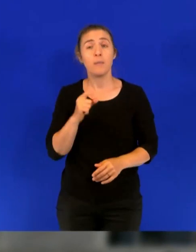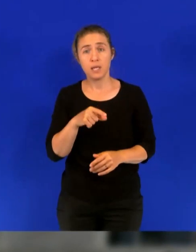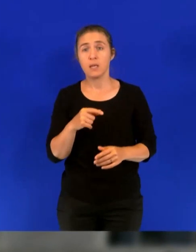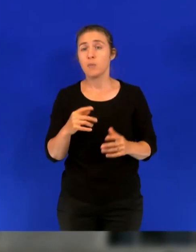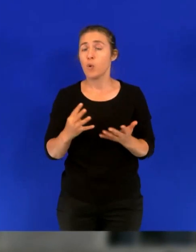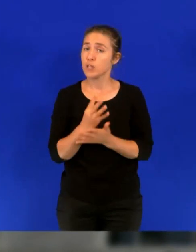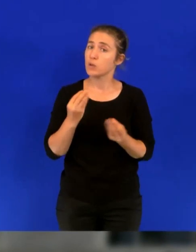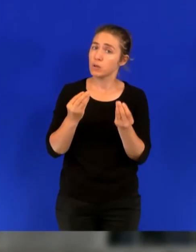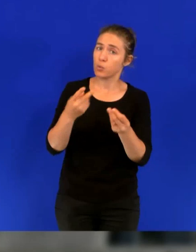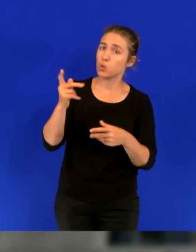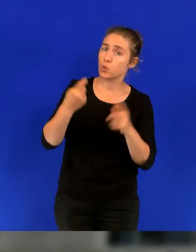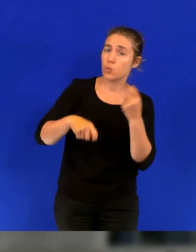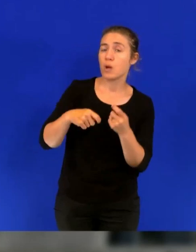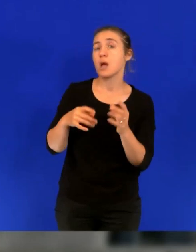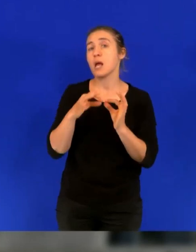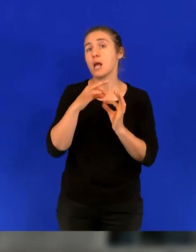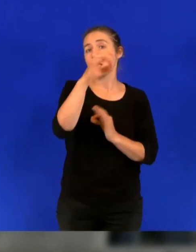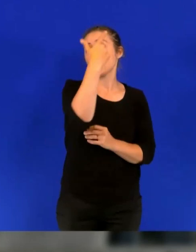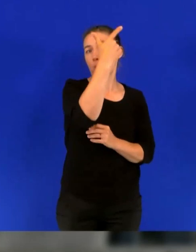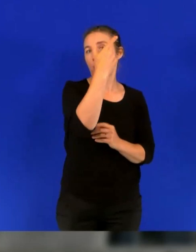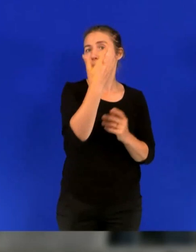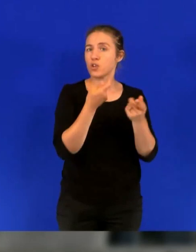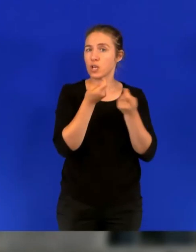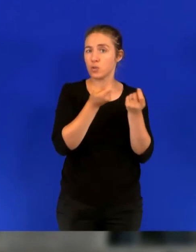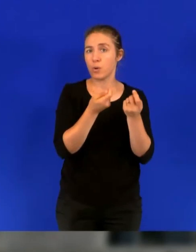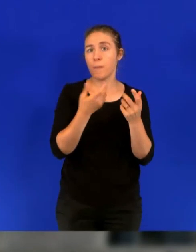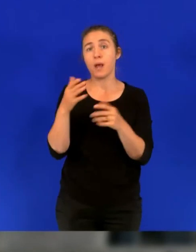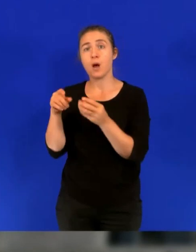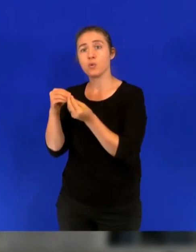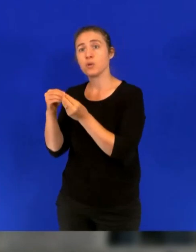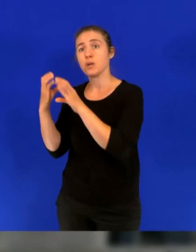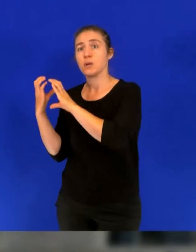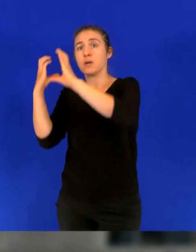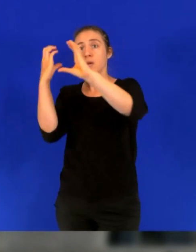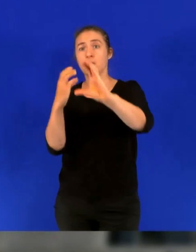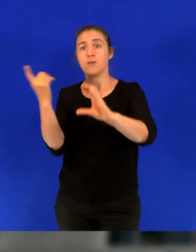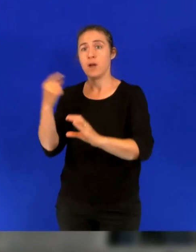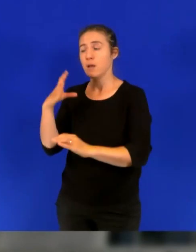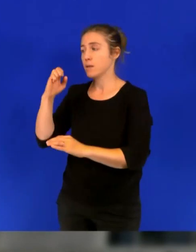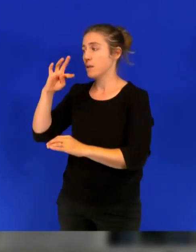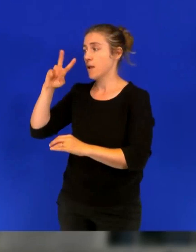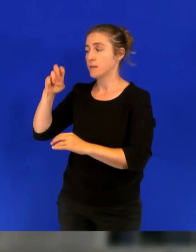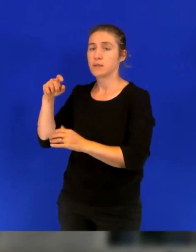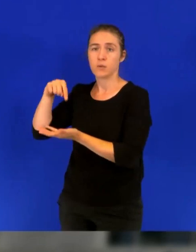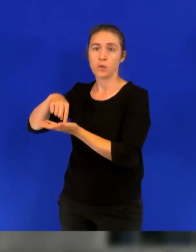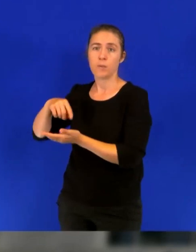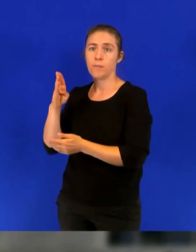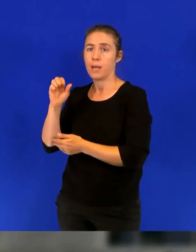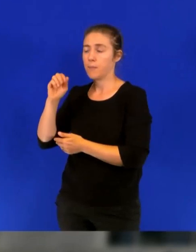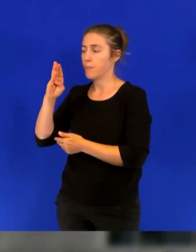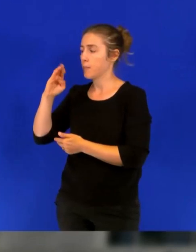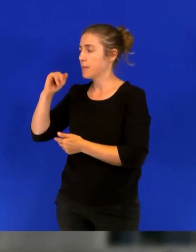l'exploitation de la ligne 2, tout en facilitant l'accès des rames aux installations techniques du CETEX de Babinière. Mais cette première étape n'est pas sans